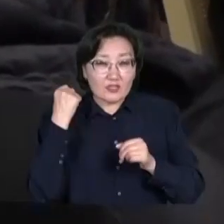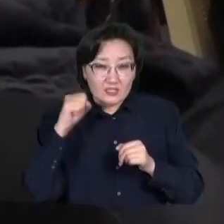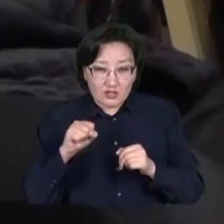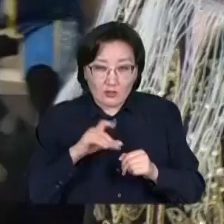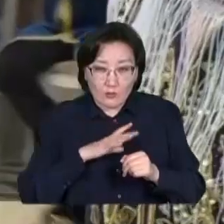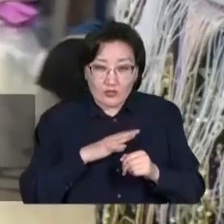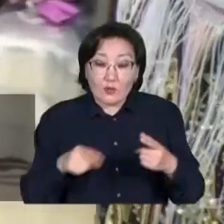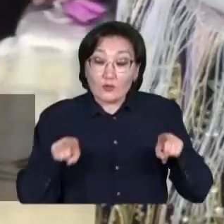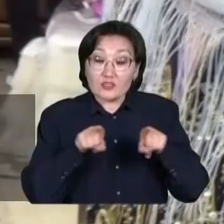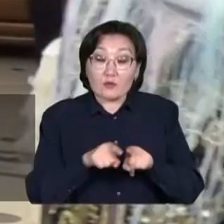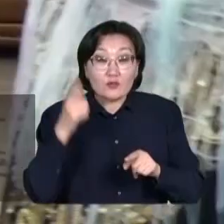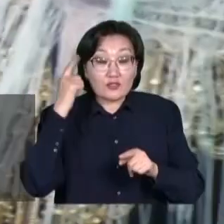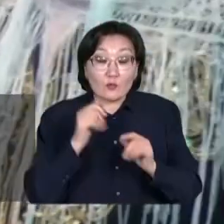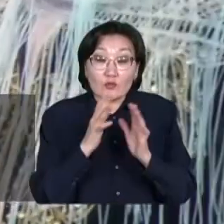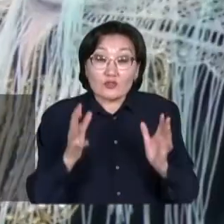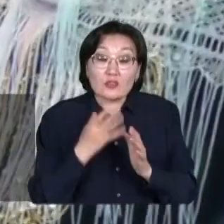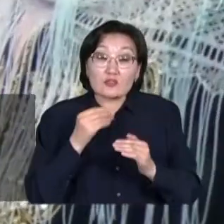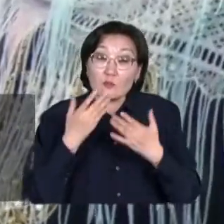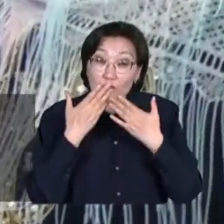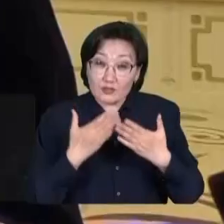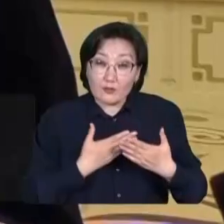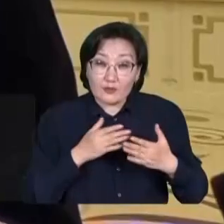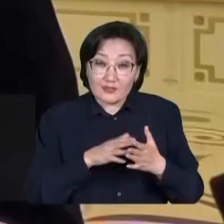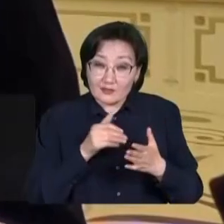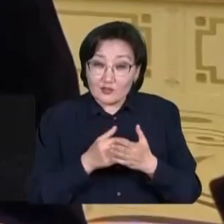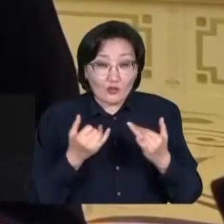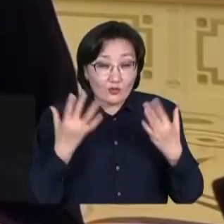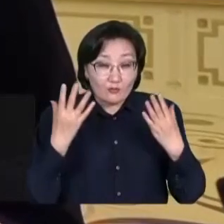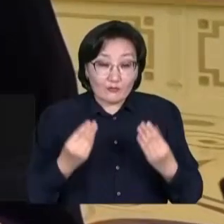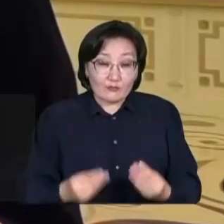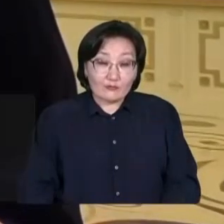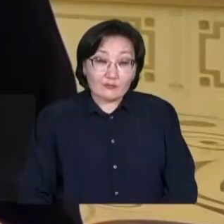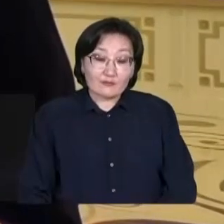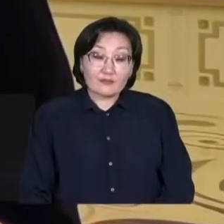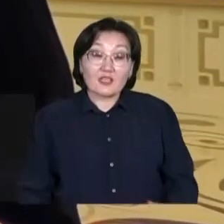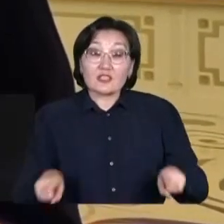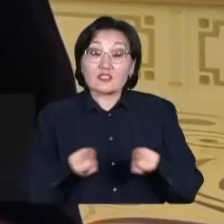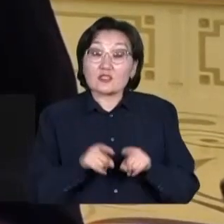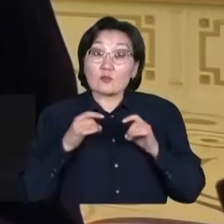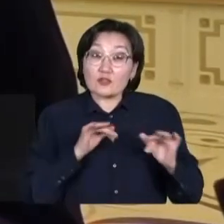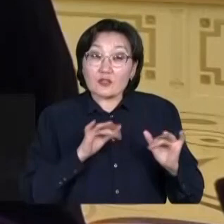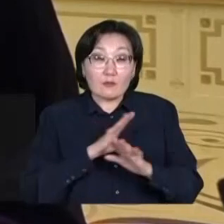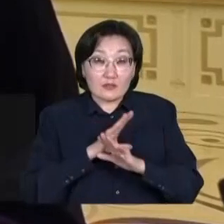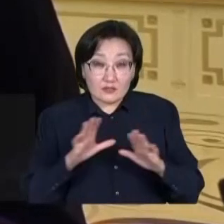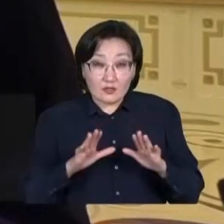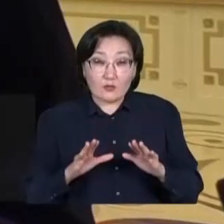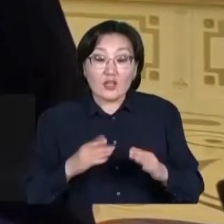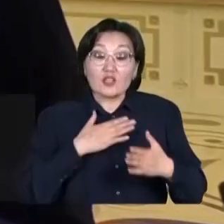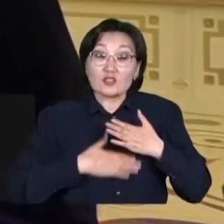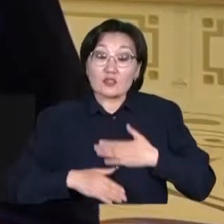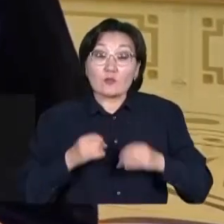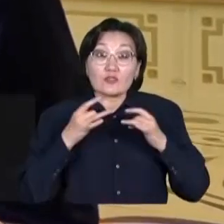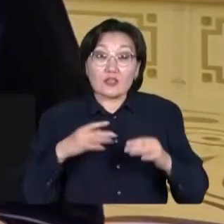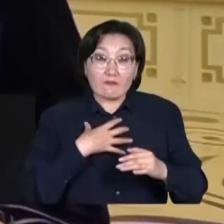радости, а также сумели сохранить свою любовь по сей день. Таких мероприятий не было. Отрадно, что